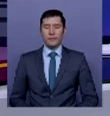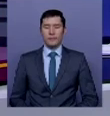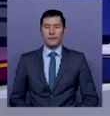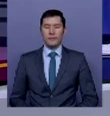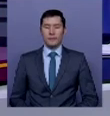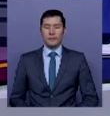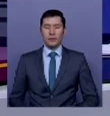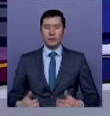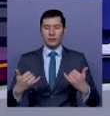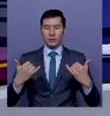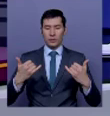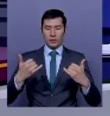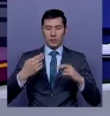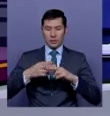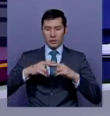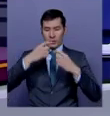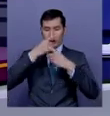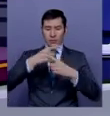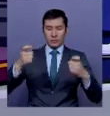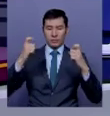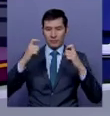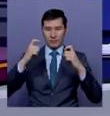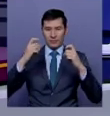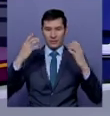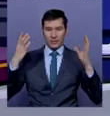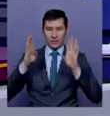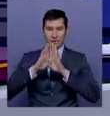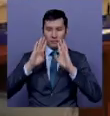Енді ол қазір карантин туралы мен айтар едім,